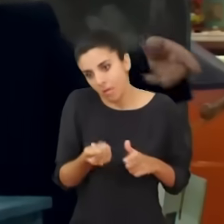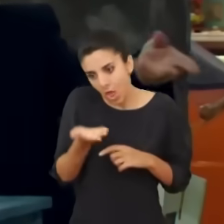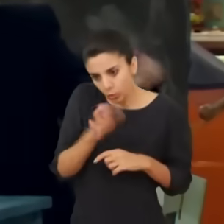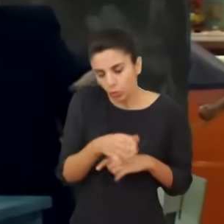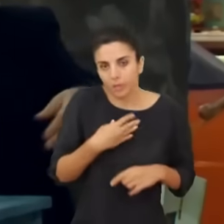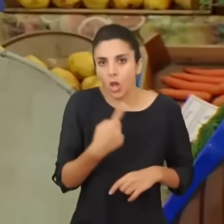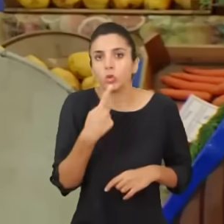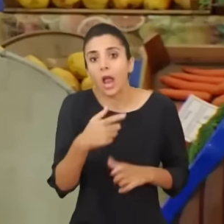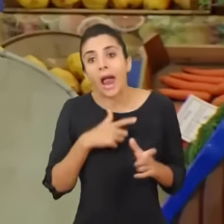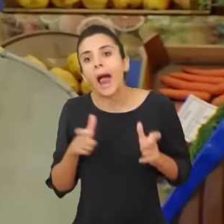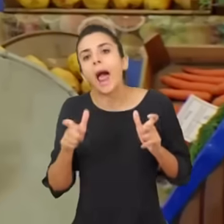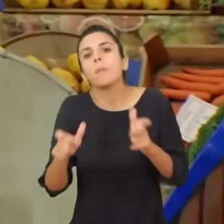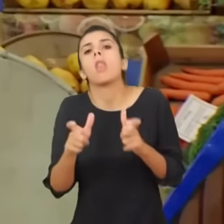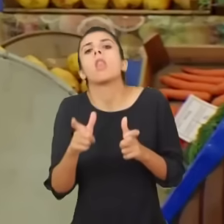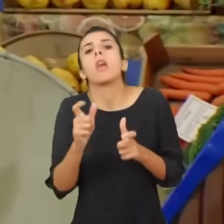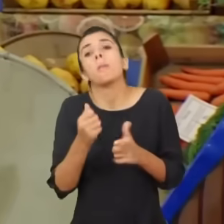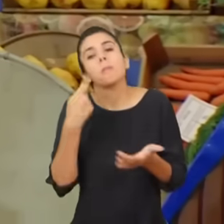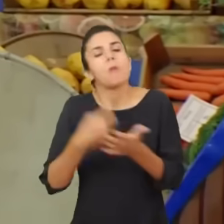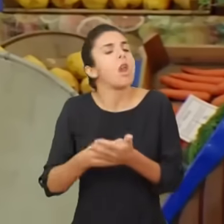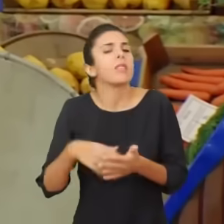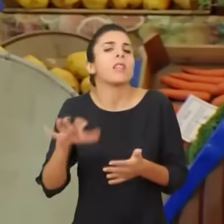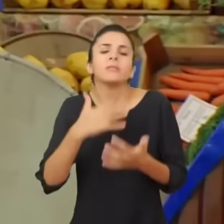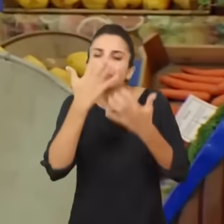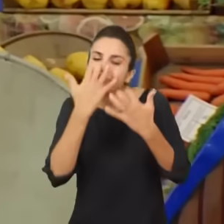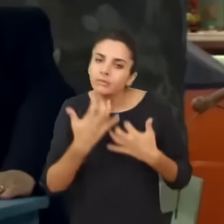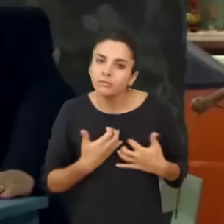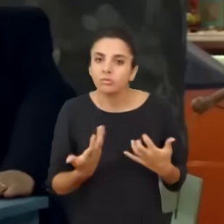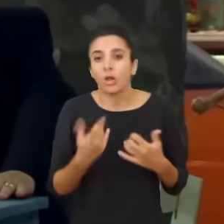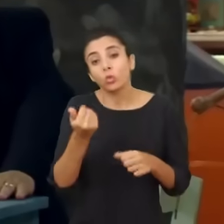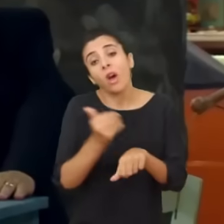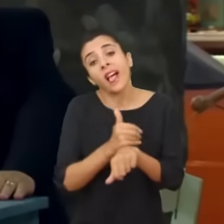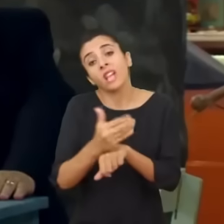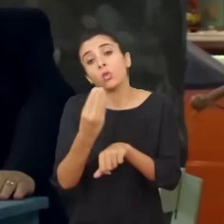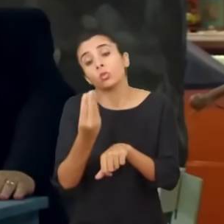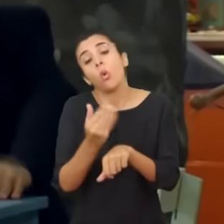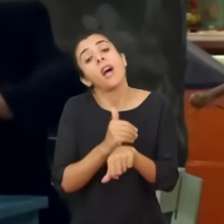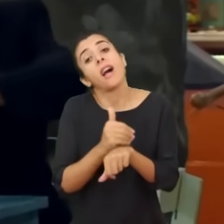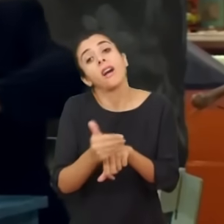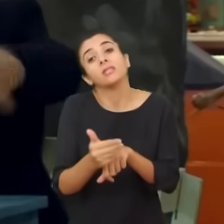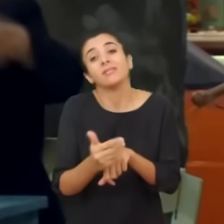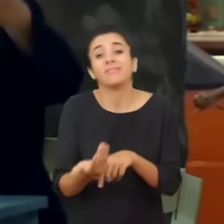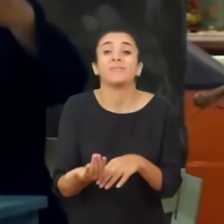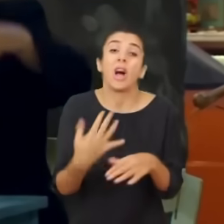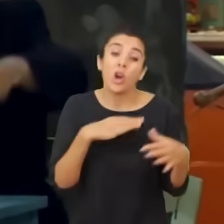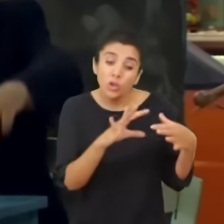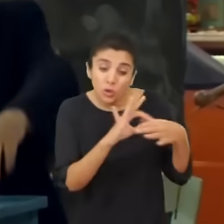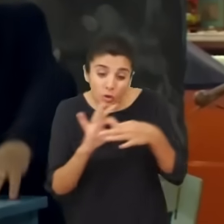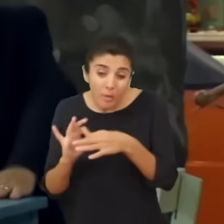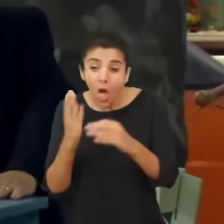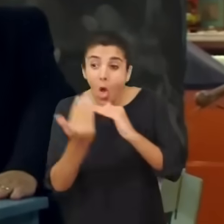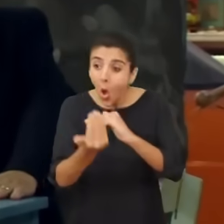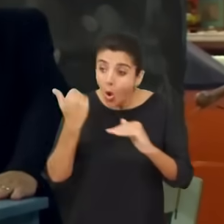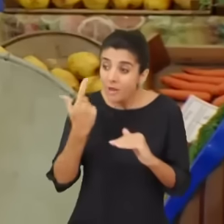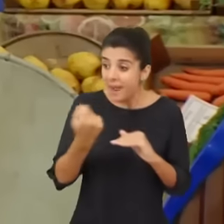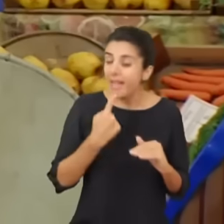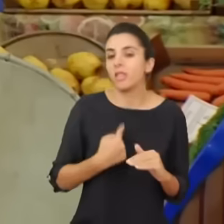önce söyledim ben onu ya. Sen kaybettin. Geç kaldın. Çok geç kaldın. Acayip geç kaldın ha. Keşke benim cümleden önce söyleseydin onu.